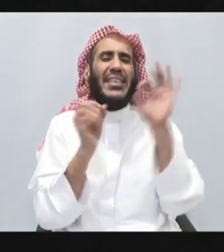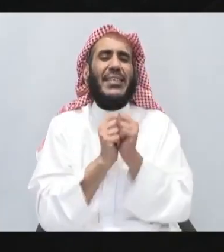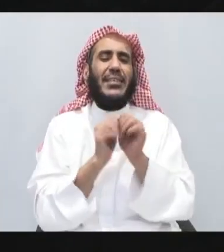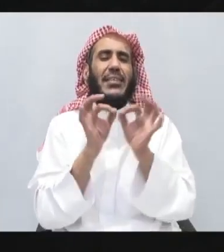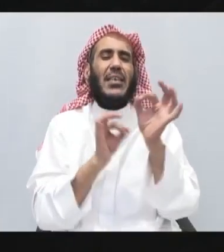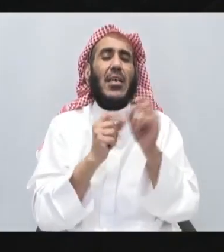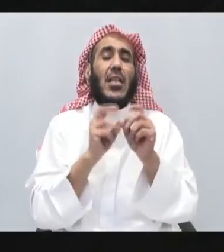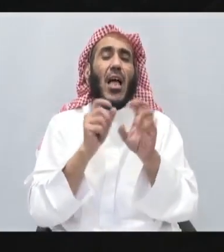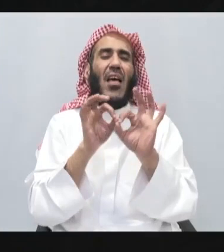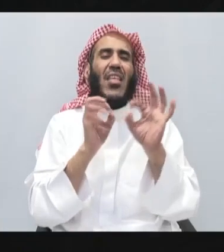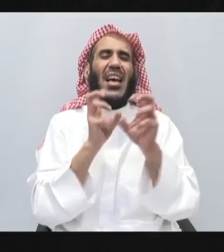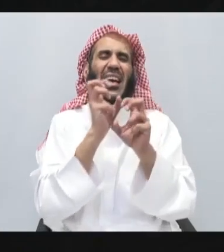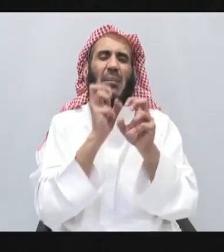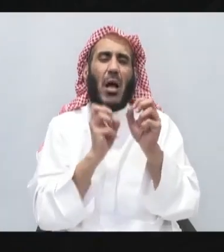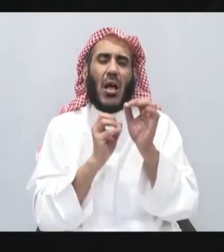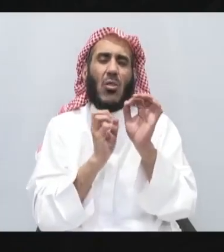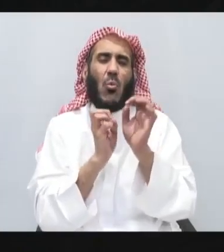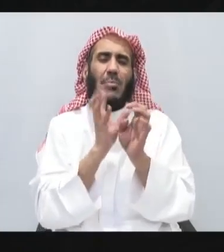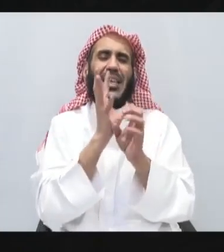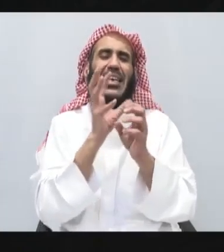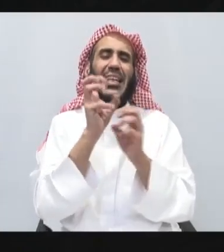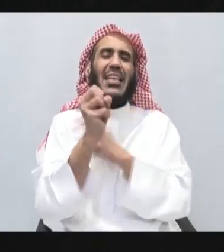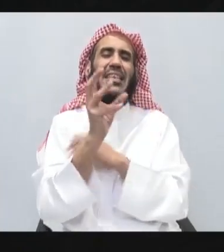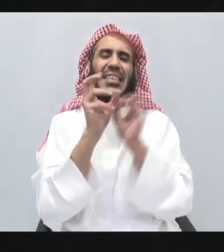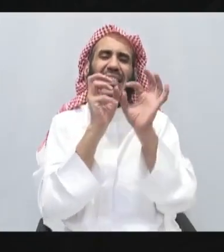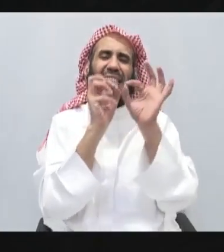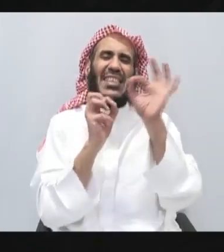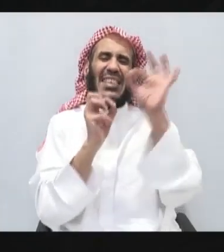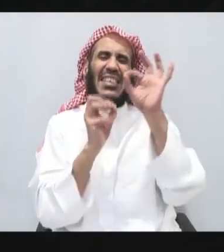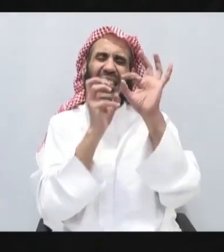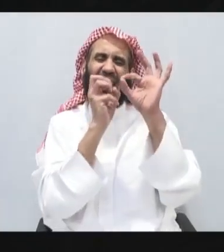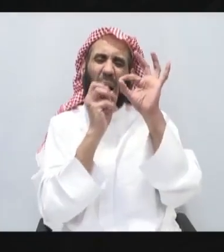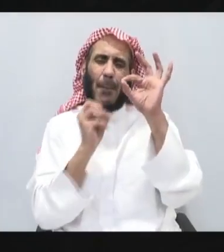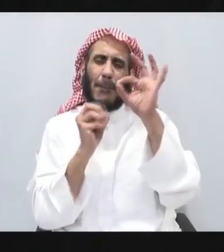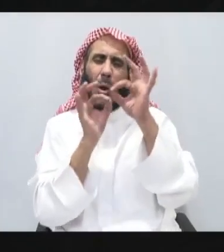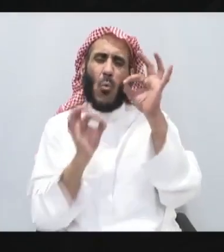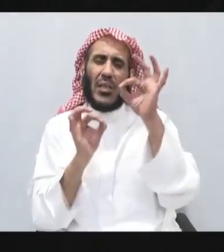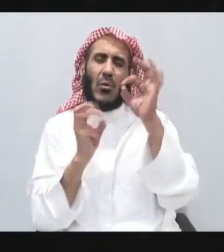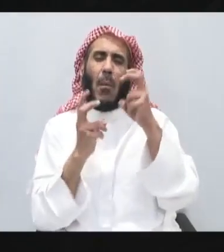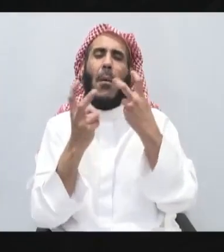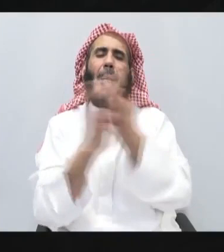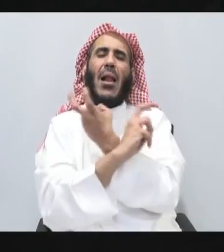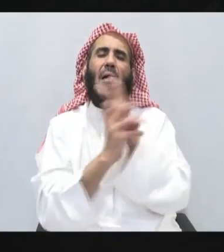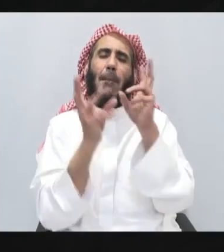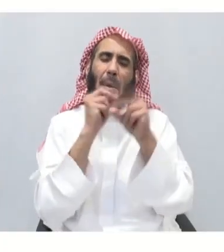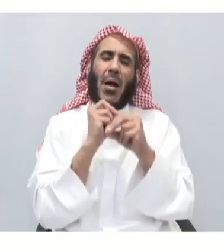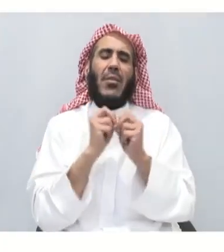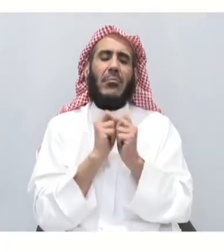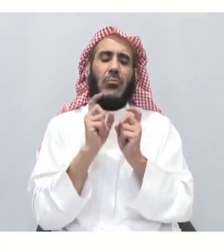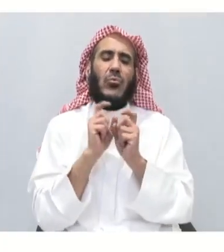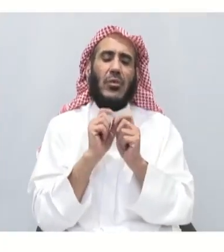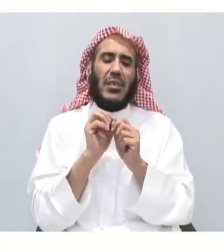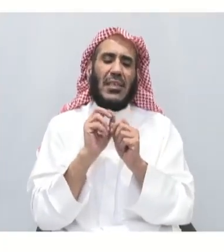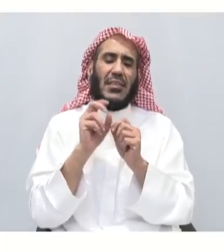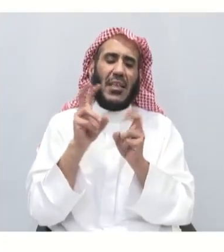لذلك اثناء انقباض وانبساط العضله تسحب الوتر وتسحب معها العظم نشاهد عندما